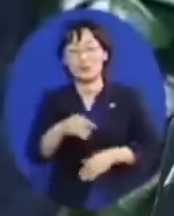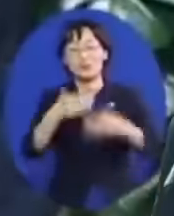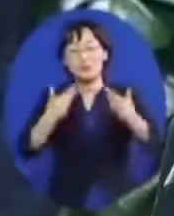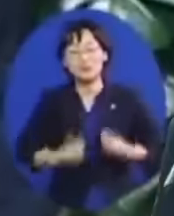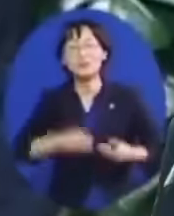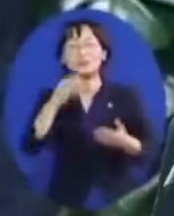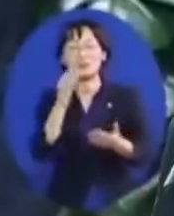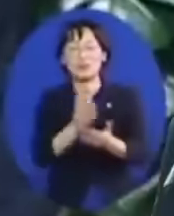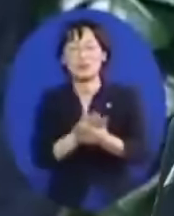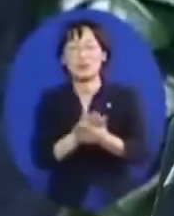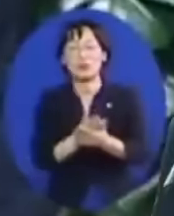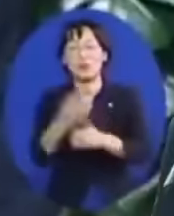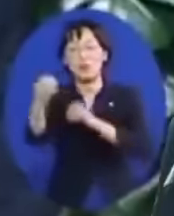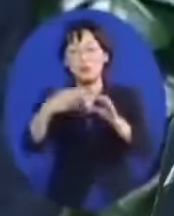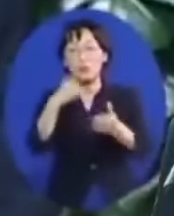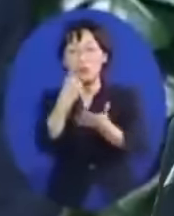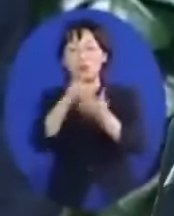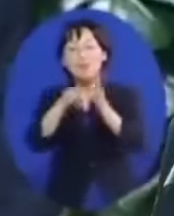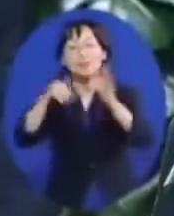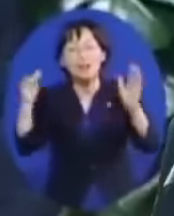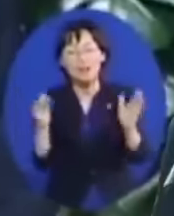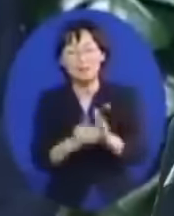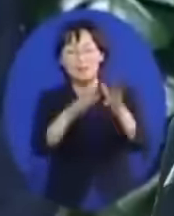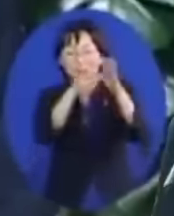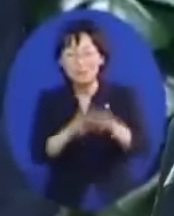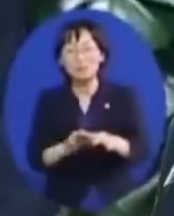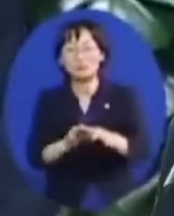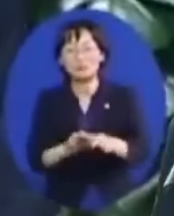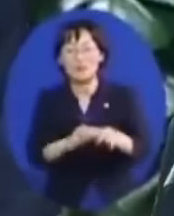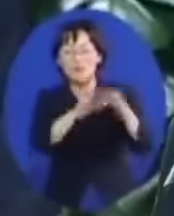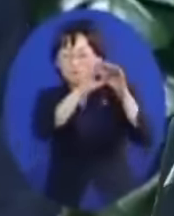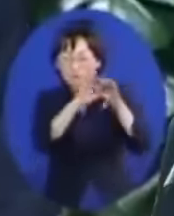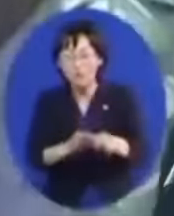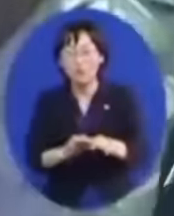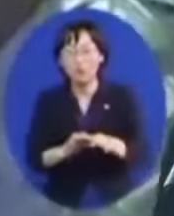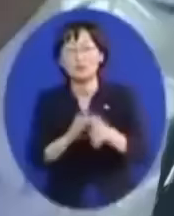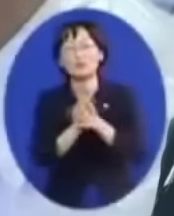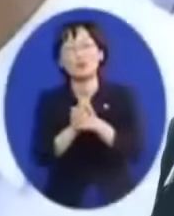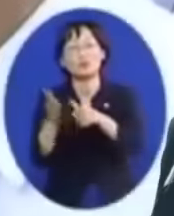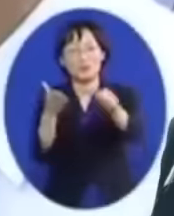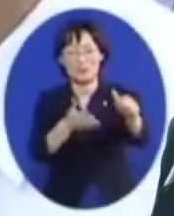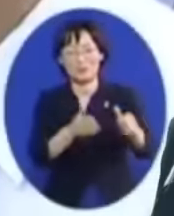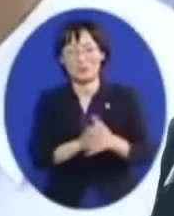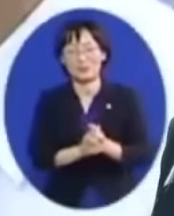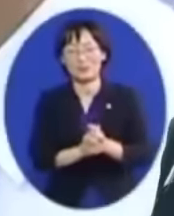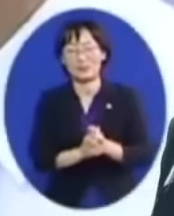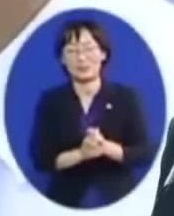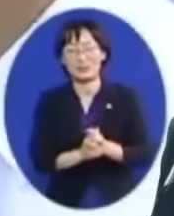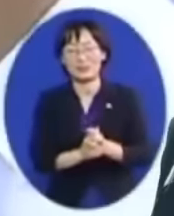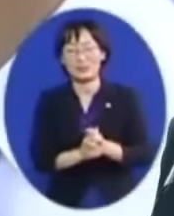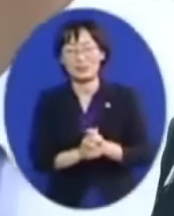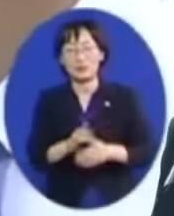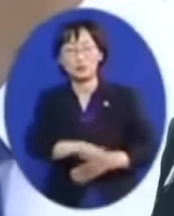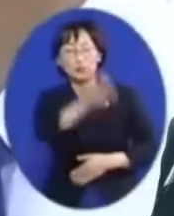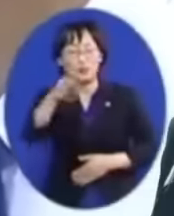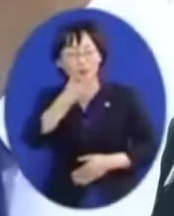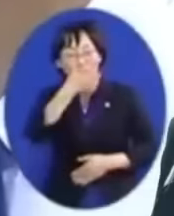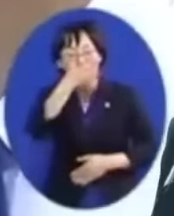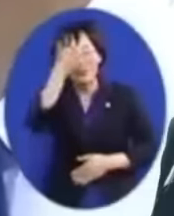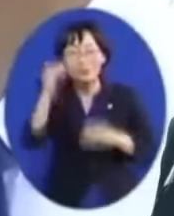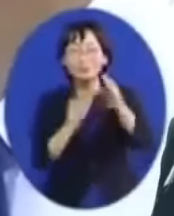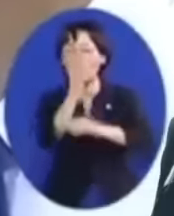낙심하지 말고 응답이 올 때까지 끊임없이 계속해서 기도하시기를 바랍니다. 우리의 상상을